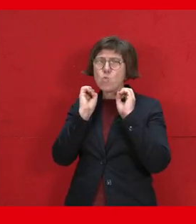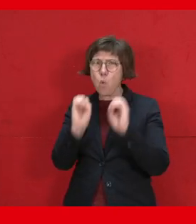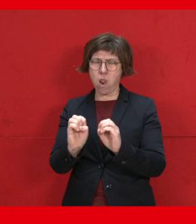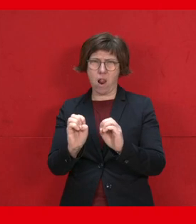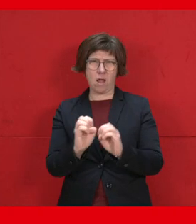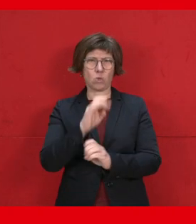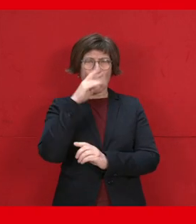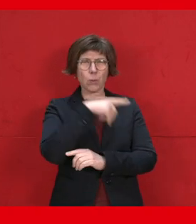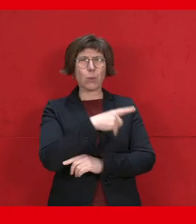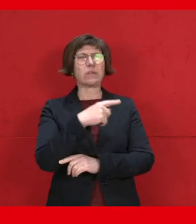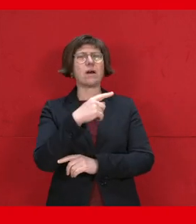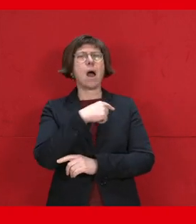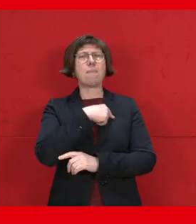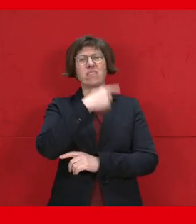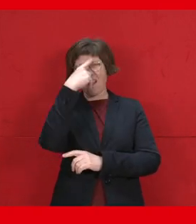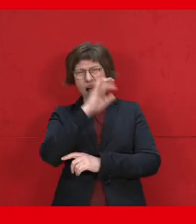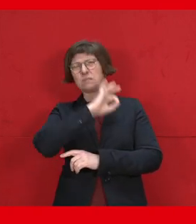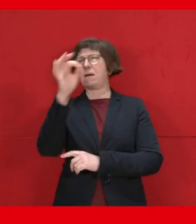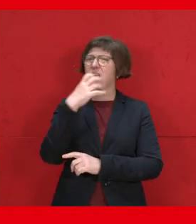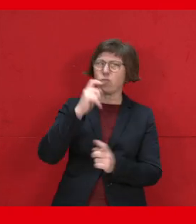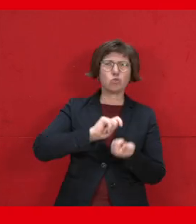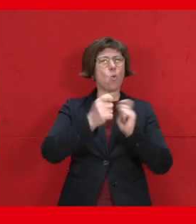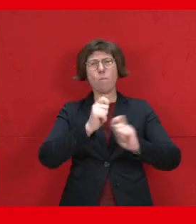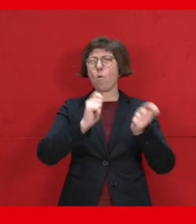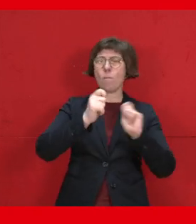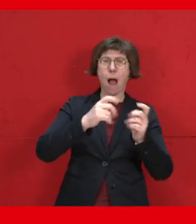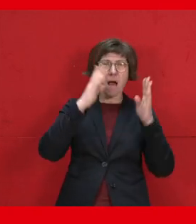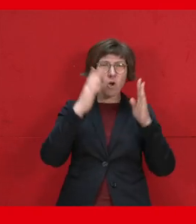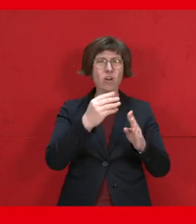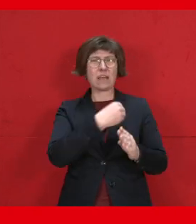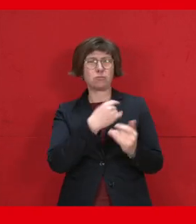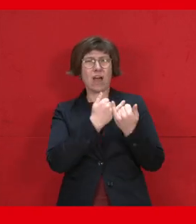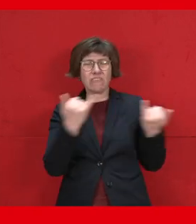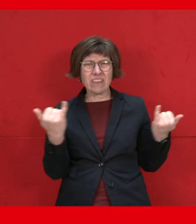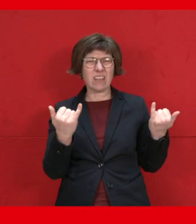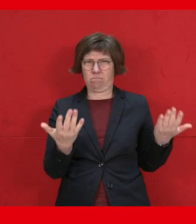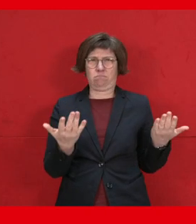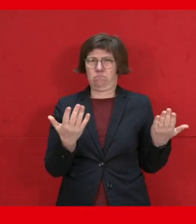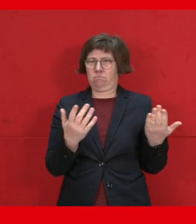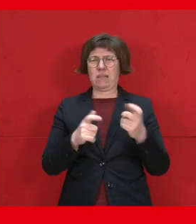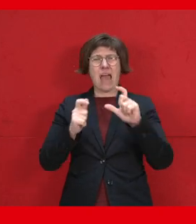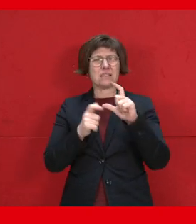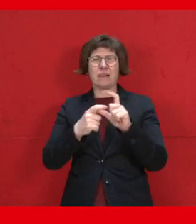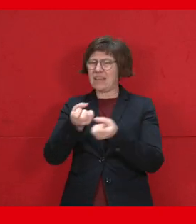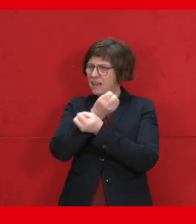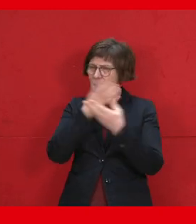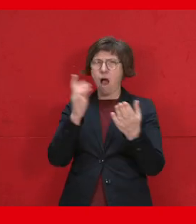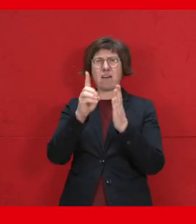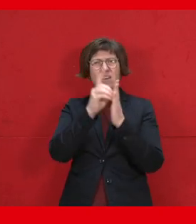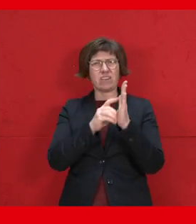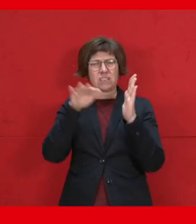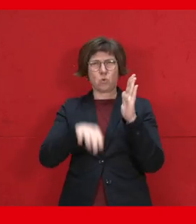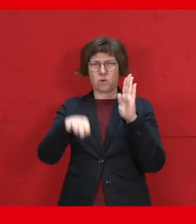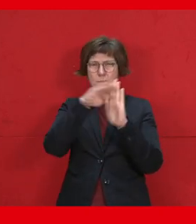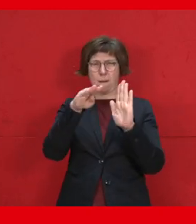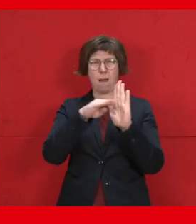Partei, die zwar alles besser weiß und alles anders machen möchte, aber nie konkret sagt, wie. Und die SPD, die ganz konkret definieren wird, was